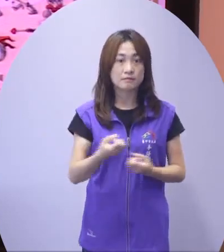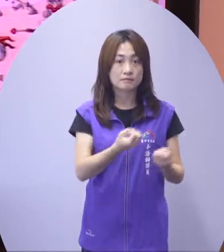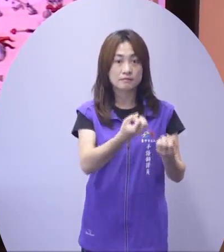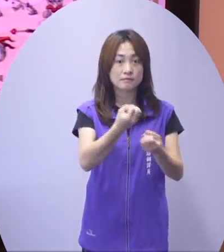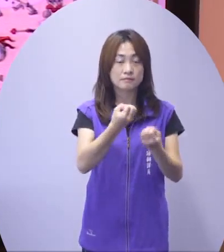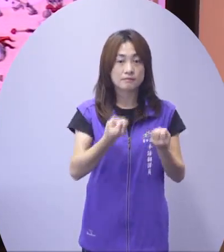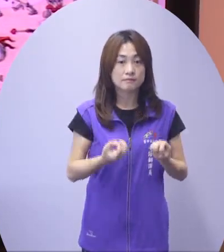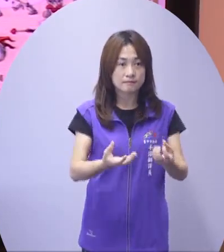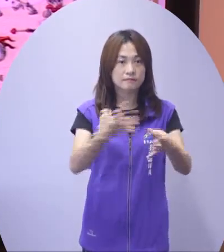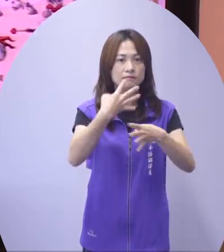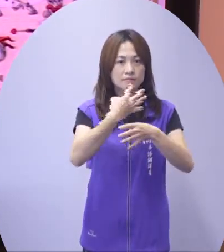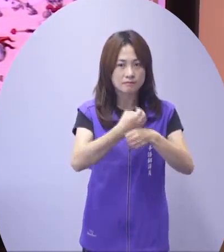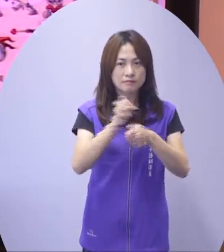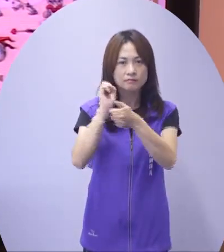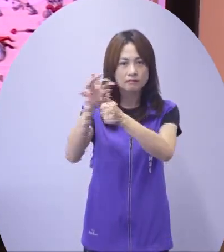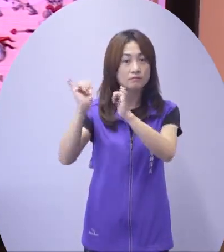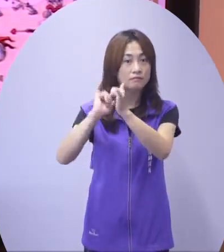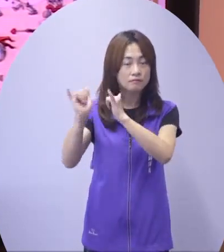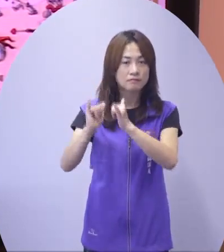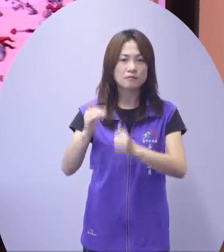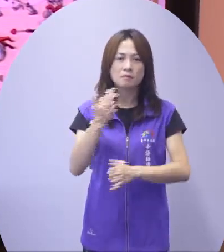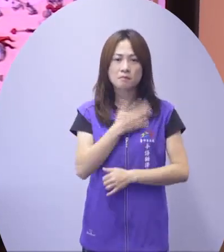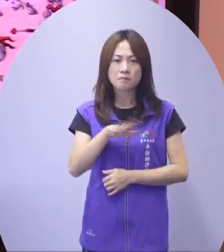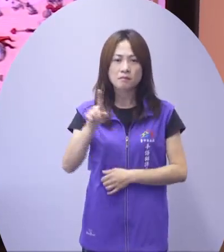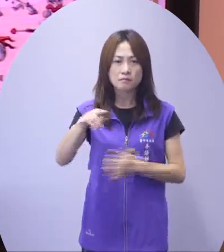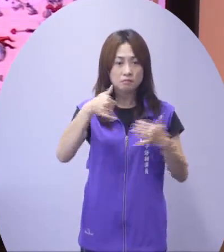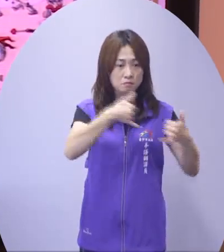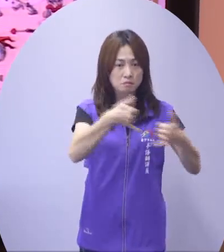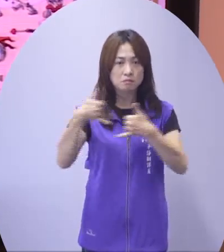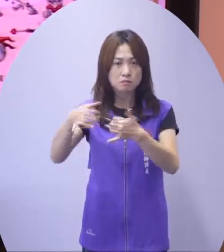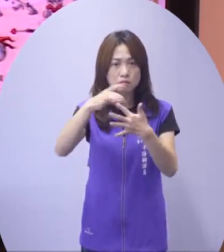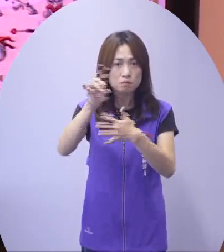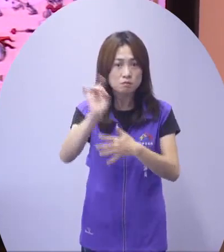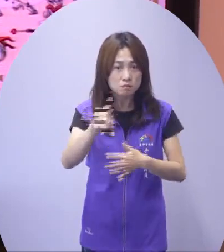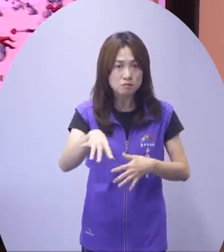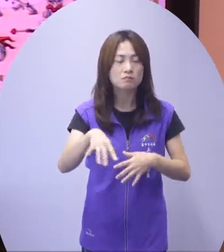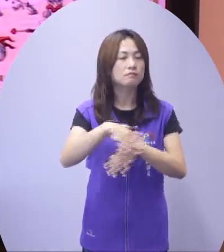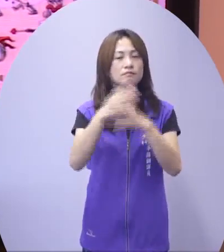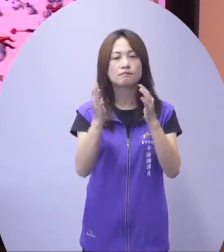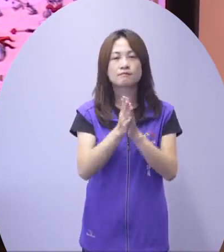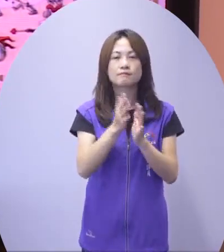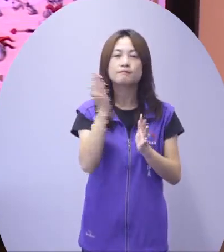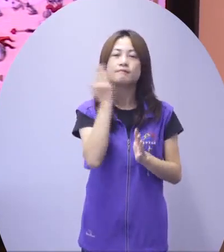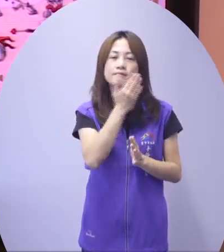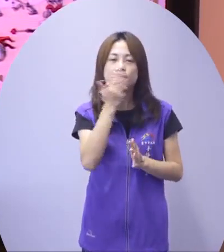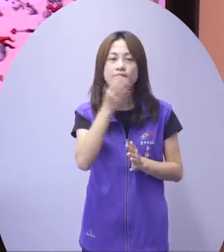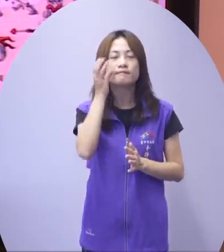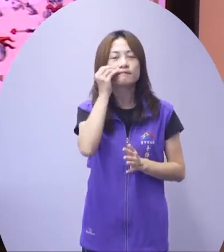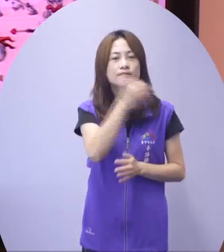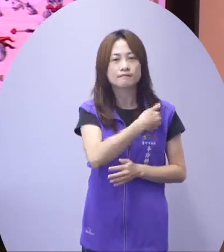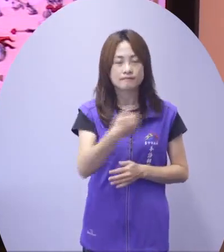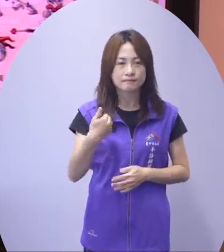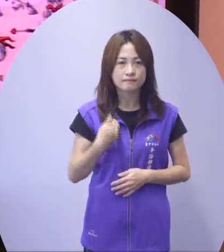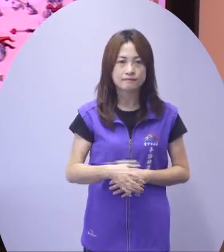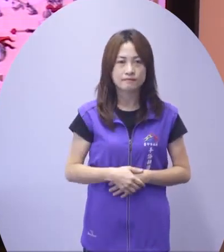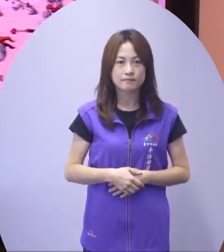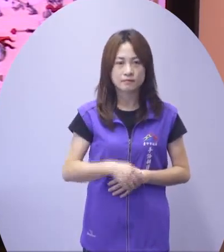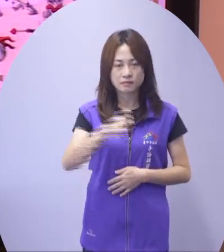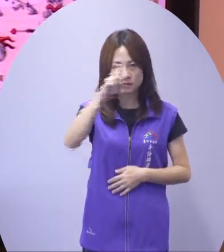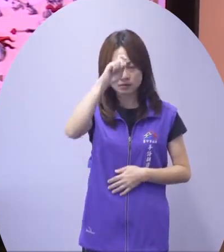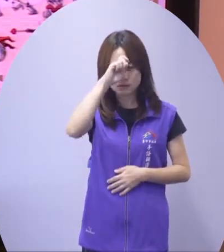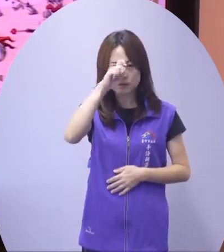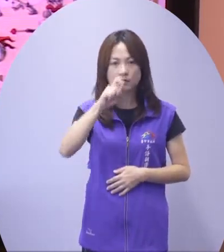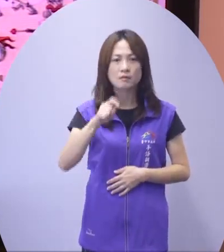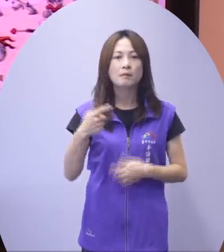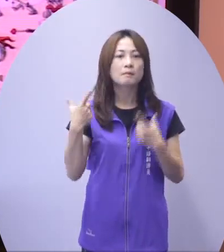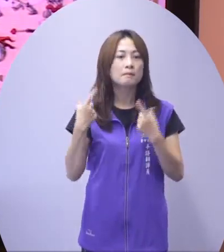无论你选择哪一条路，你都可以欣赏到非常美丽的风景。所以这样的沉浸式体验，让参观转化为参